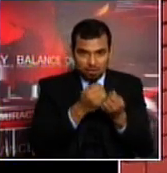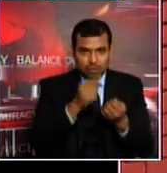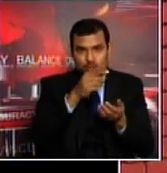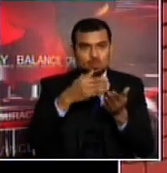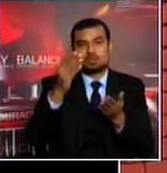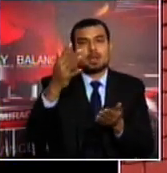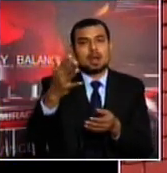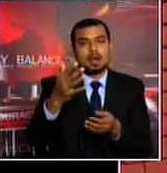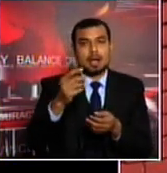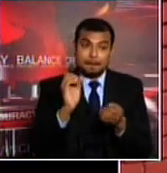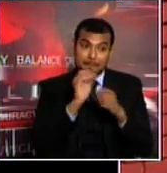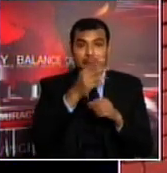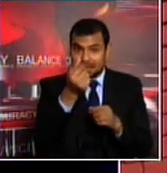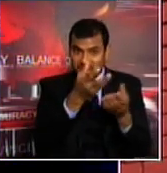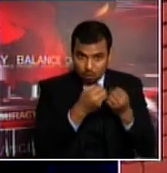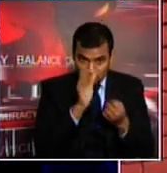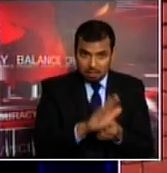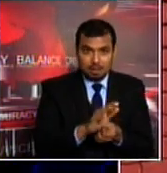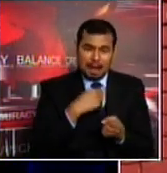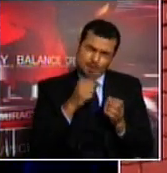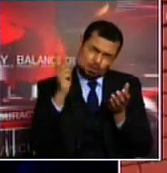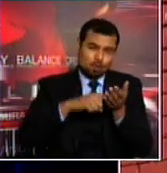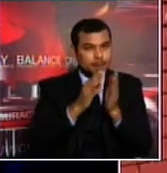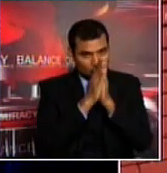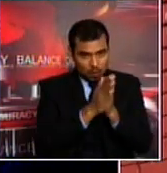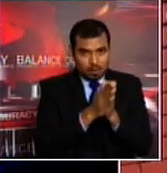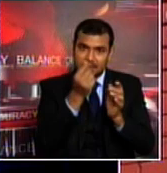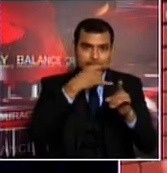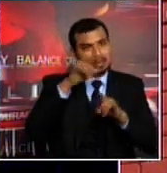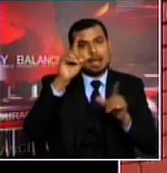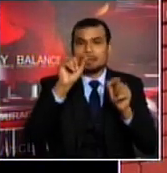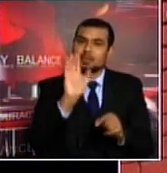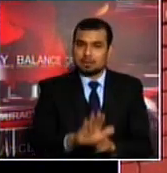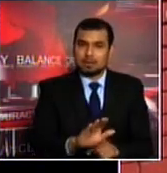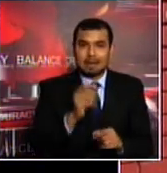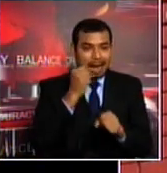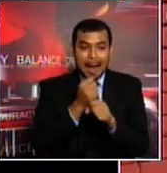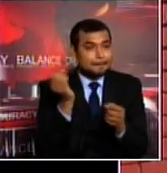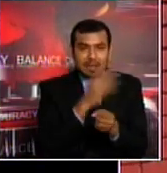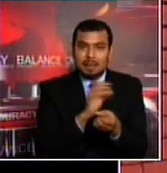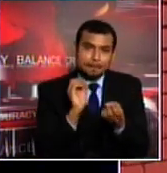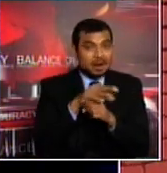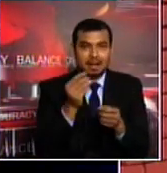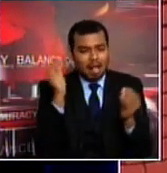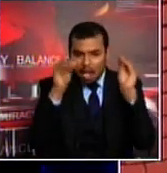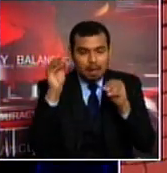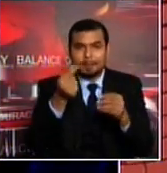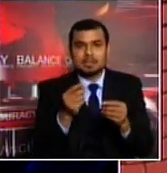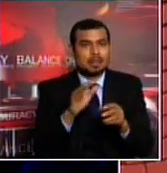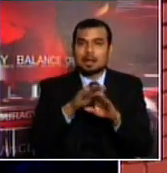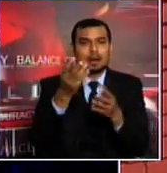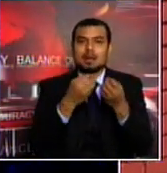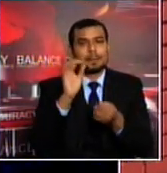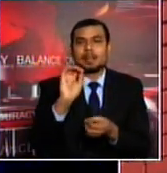शुल्क हामी विनम्र अहिले विनम्र आग्रह गर्छौँ, फिर्ता गर्नुपर्छ होइन। कानुनभन्दा बढी रहेर जथाभावी लिएको शुल्क यदि छ भने उनीहरू फिर्ता